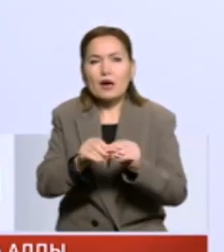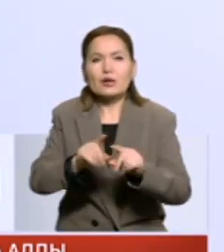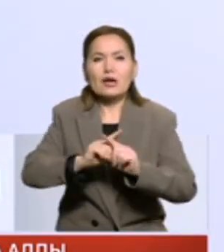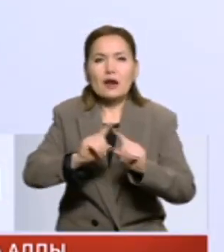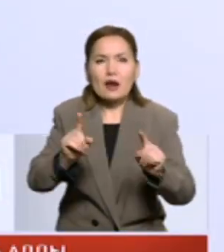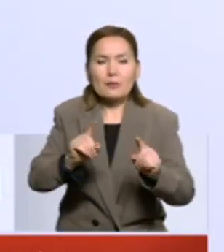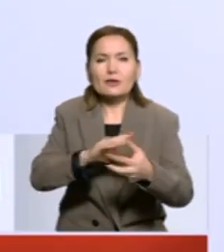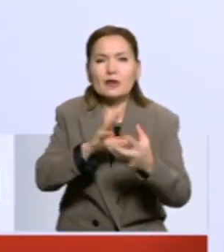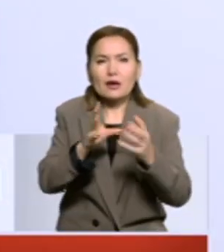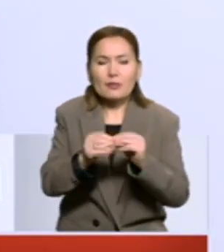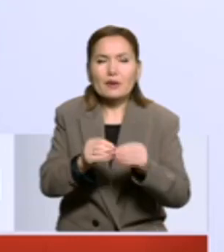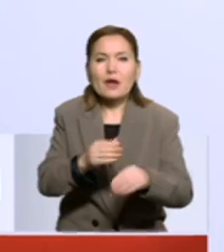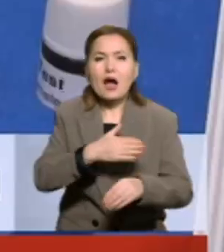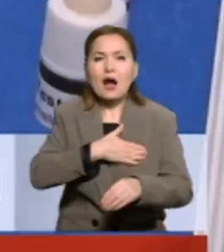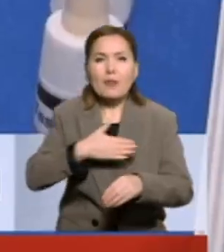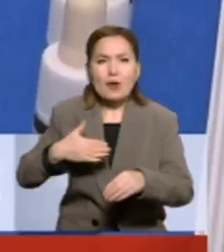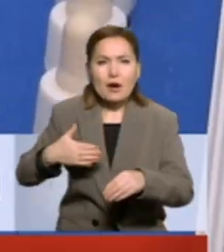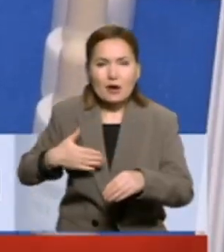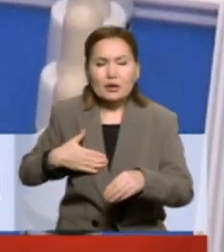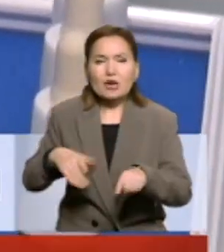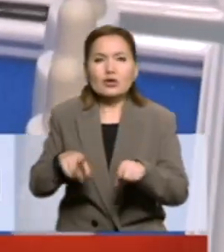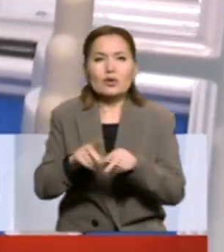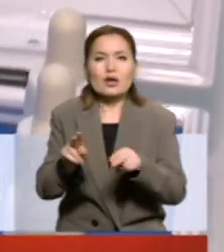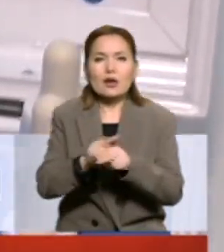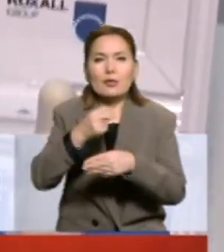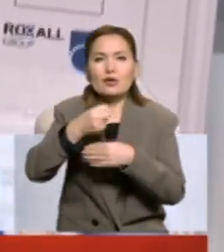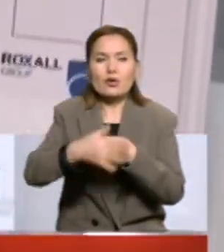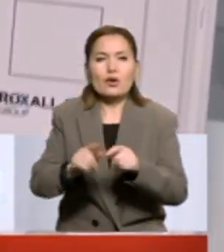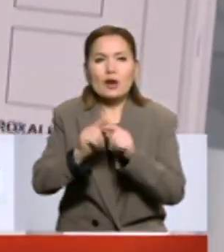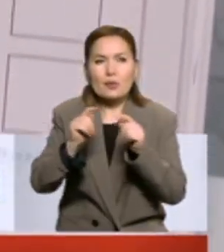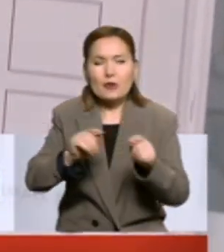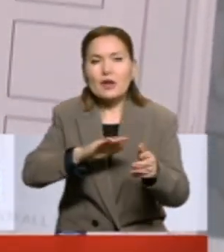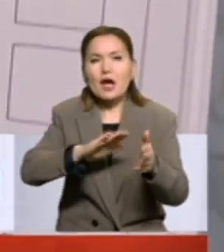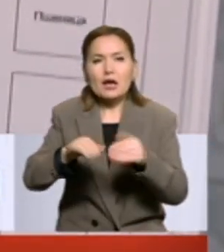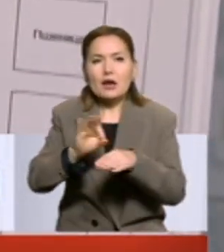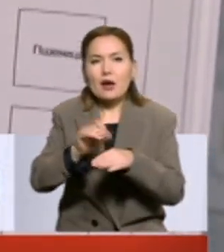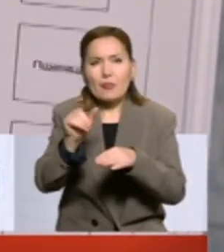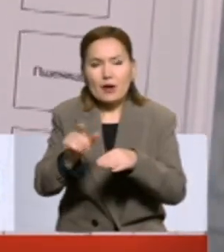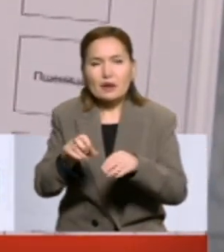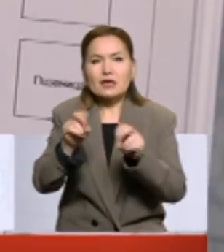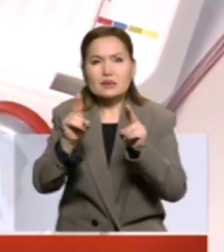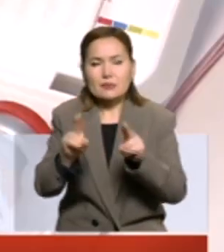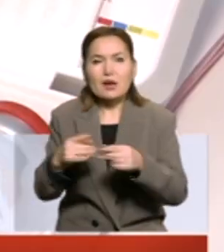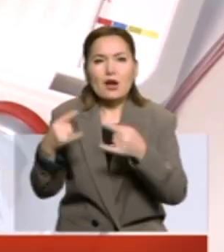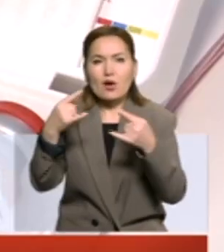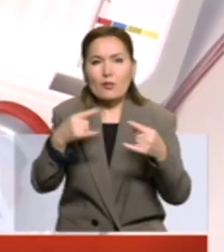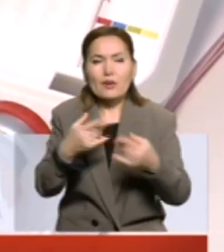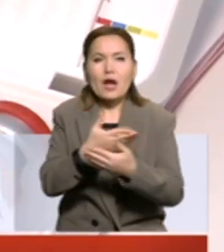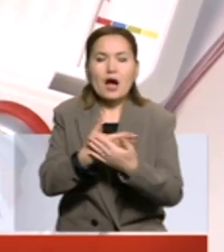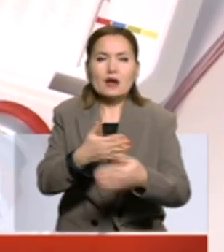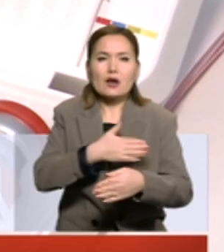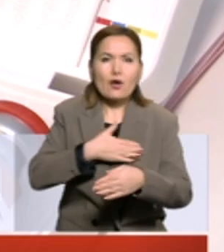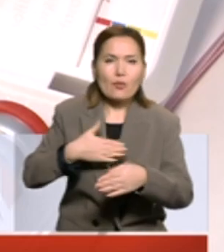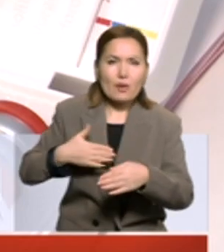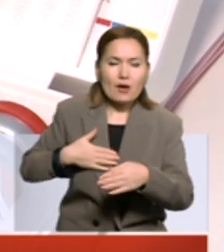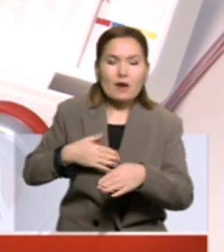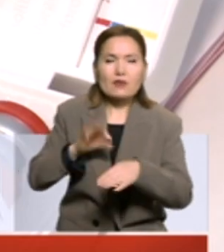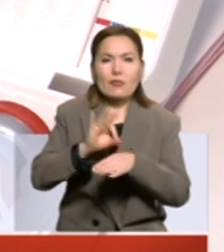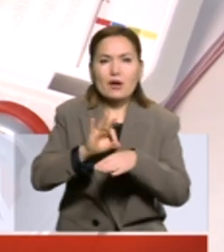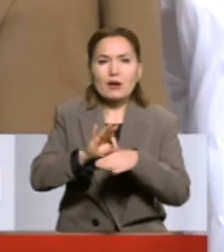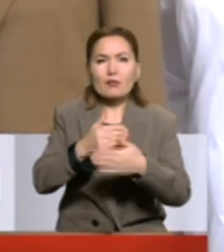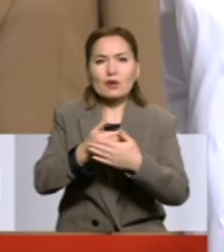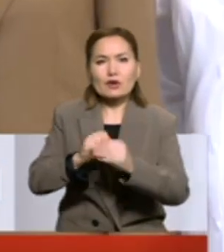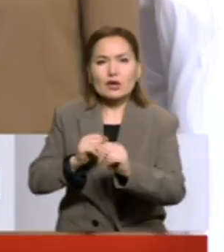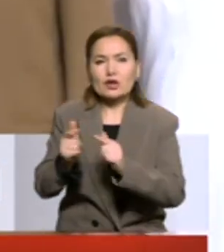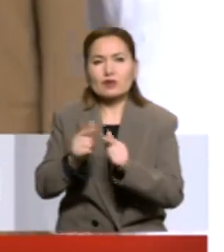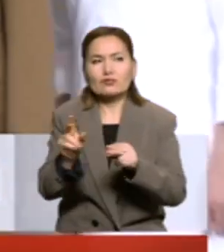мұнда жақында маммологиялық орталық ашылады. Кейін науқастар кешенді диагностикадан өтіп, сүт безі ауруларынан емделе